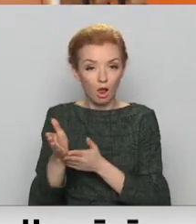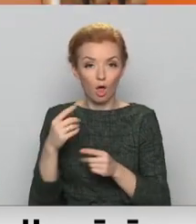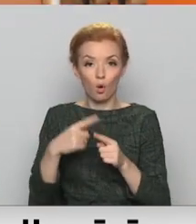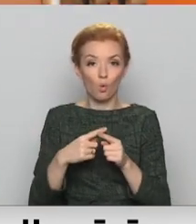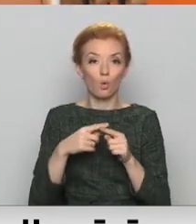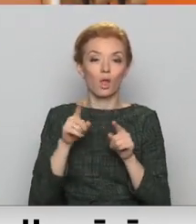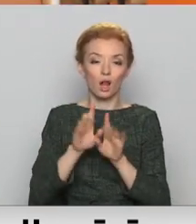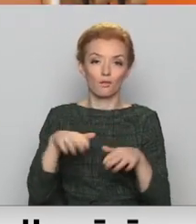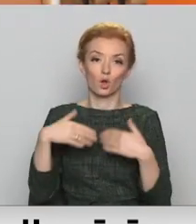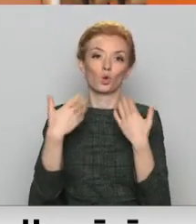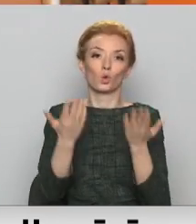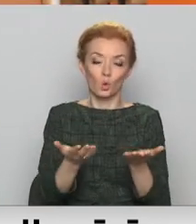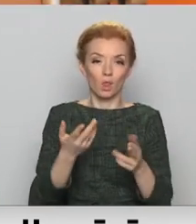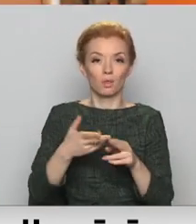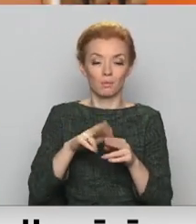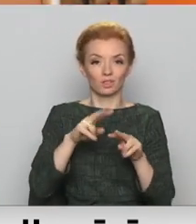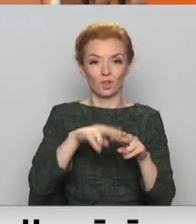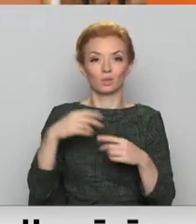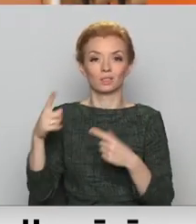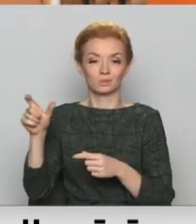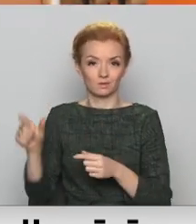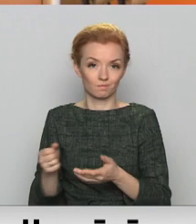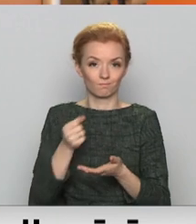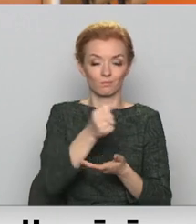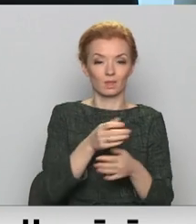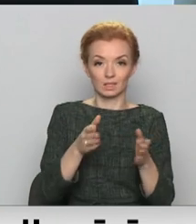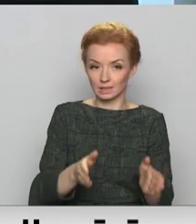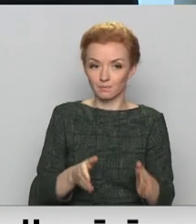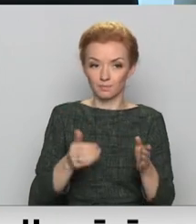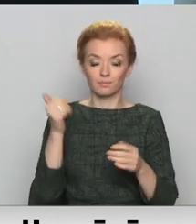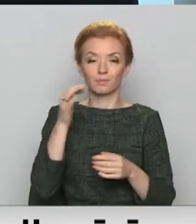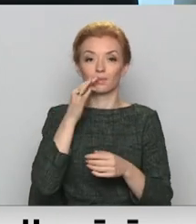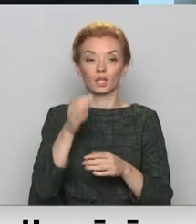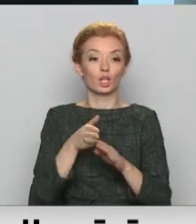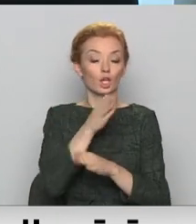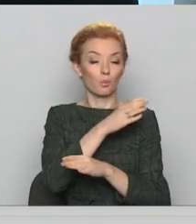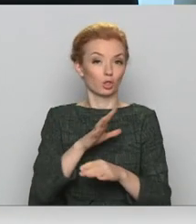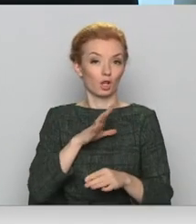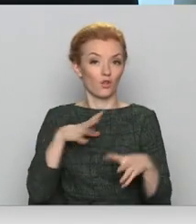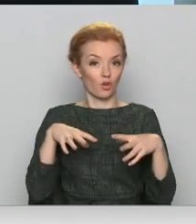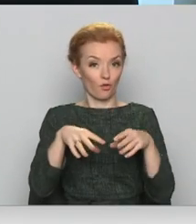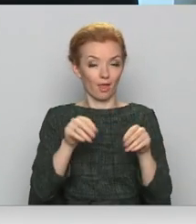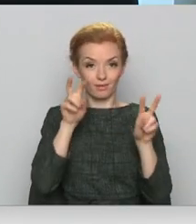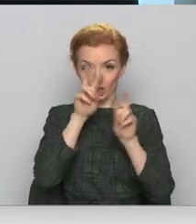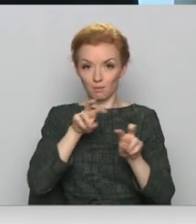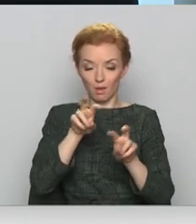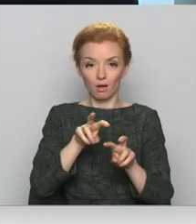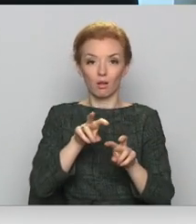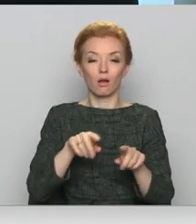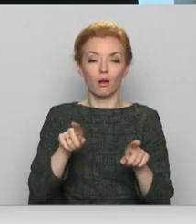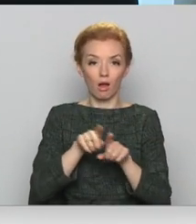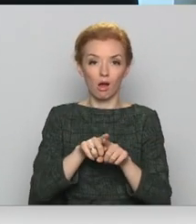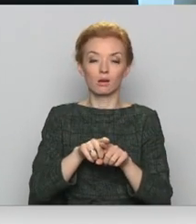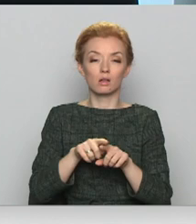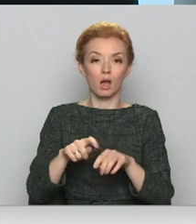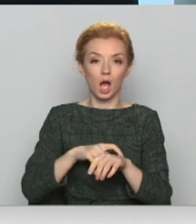atbrīvot gultas vietas slimnīcās. Nu, jau iepriekš viņš ir veids noteikts izmeklējums, tai skaitā asins gāzu